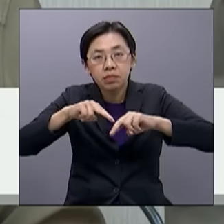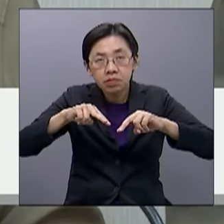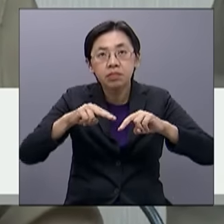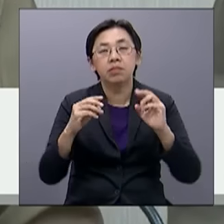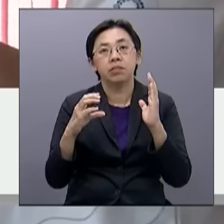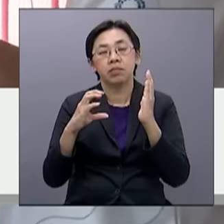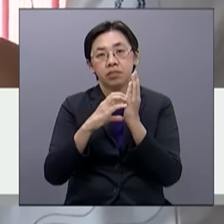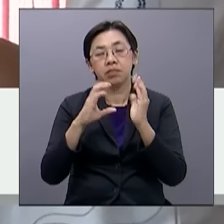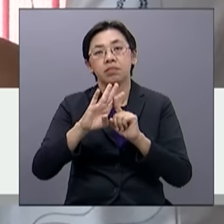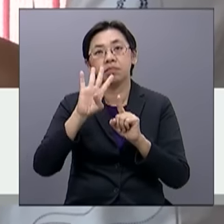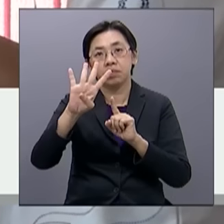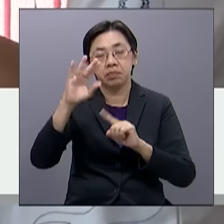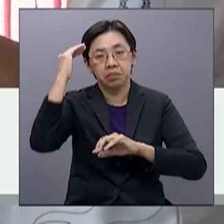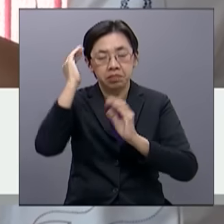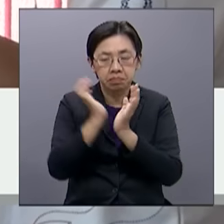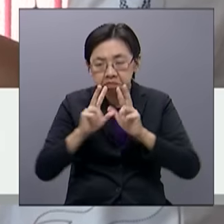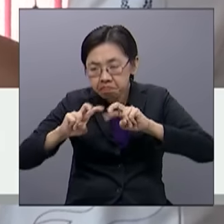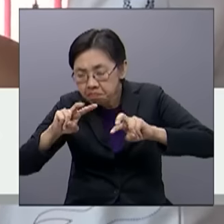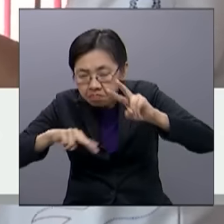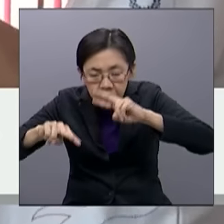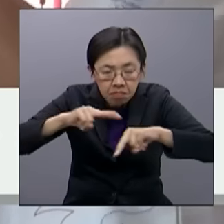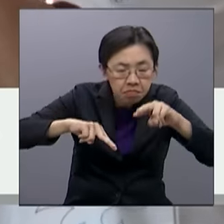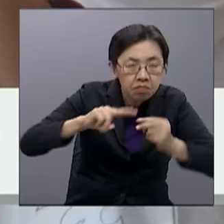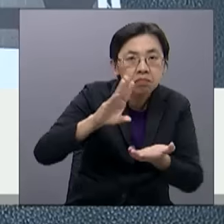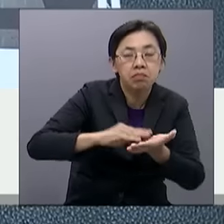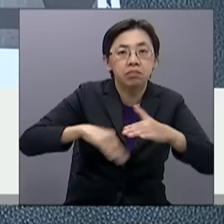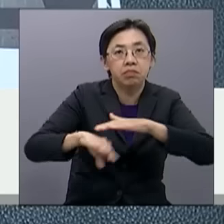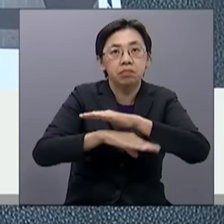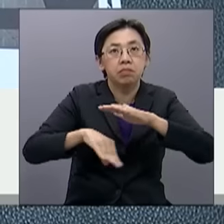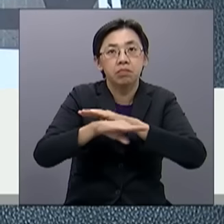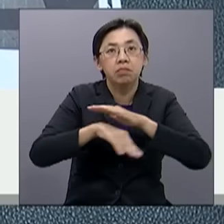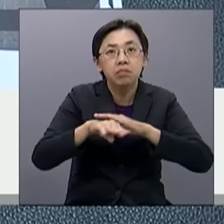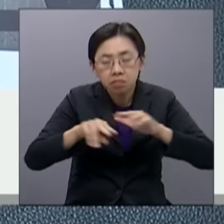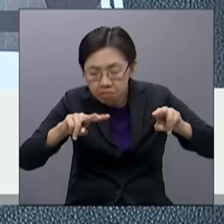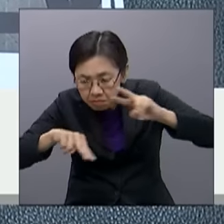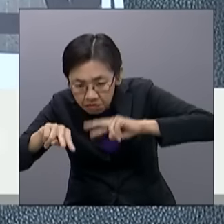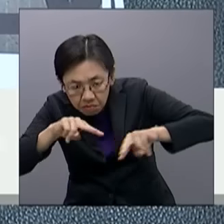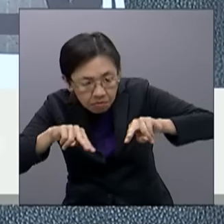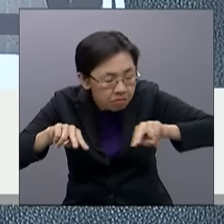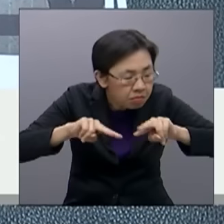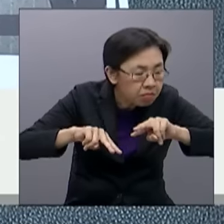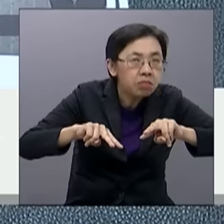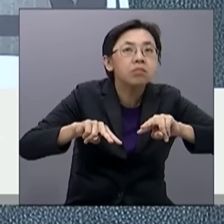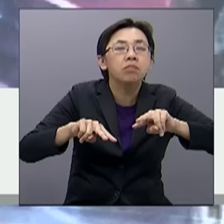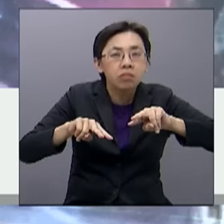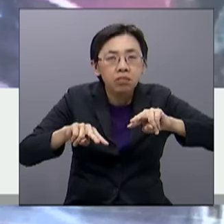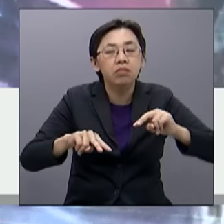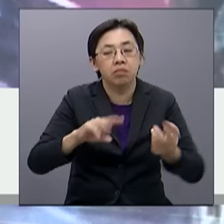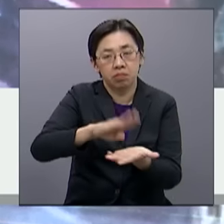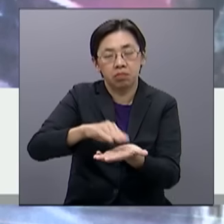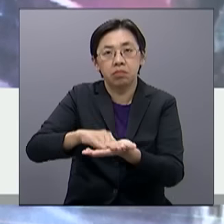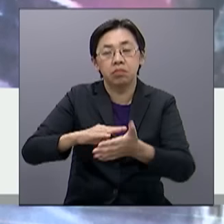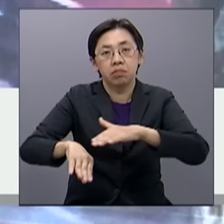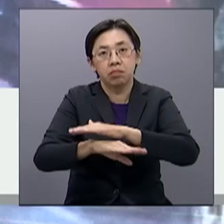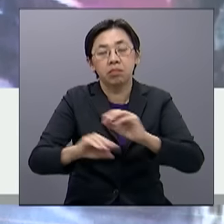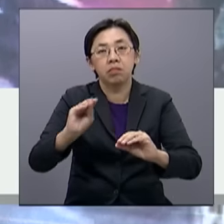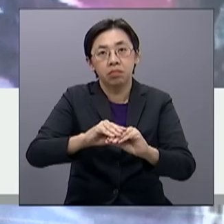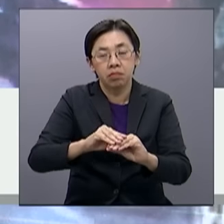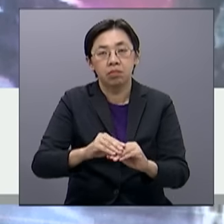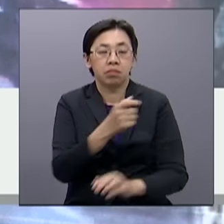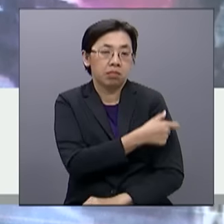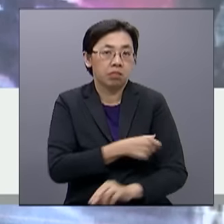4นำกำลังชุดสืบสวนและก็เจ้าหน้าที่พิสูจน์หลักฐาน4ลงพื้นที่ไปหาเบาะแสเพิ่มเติมโดยมีทางเจ้าหน้าที่รปภ.